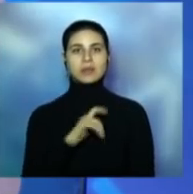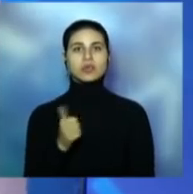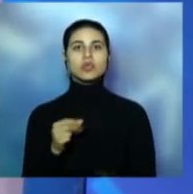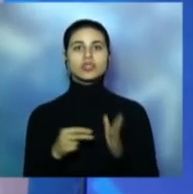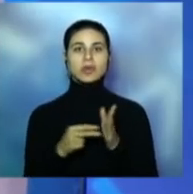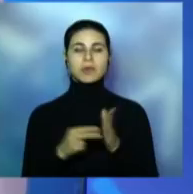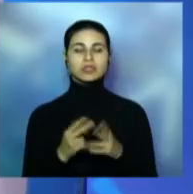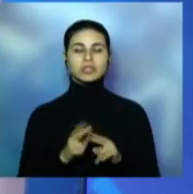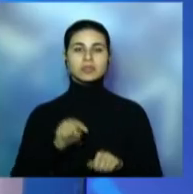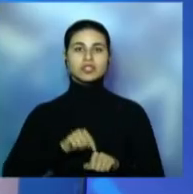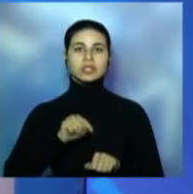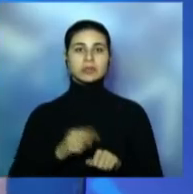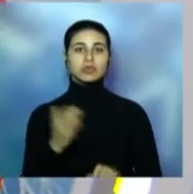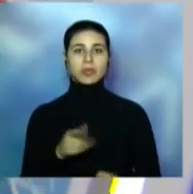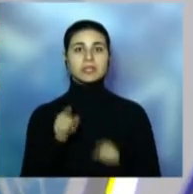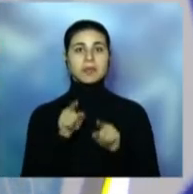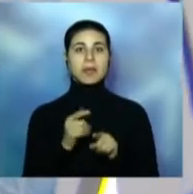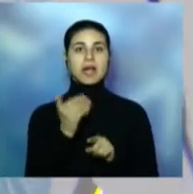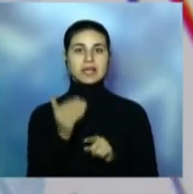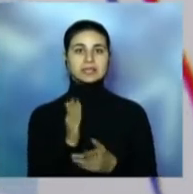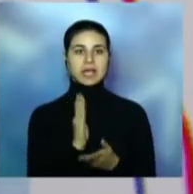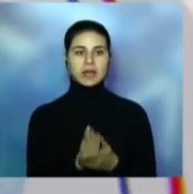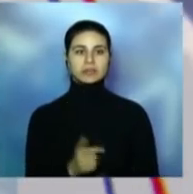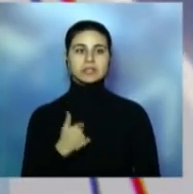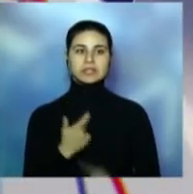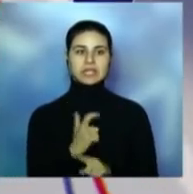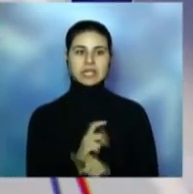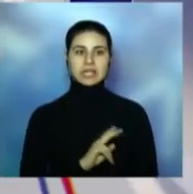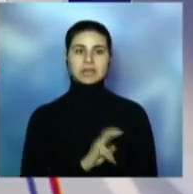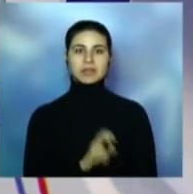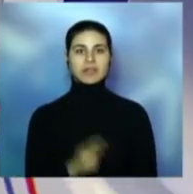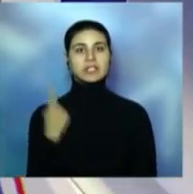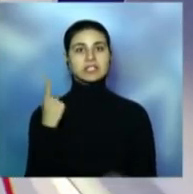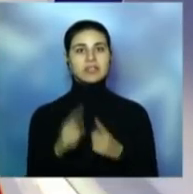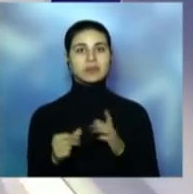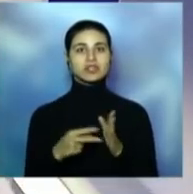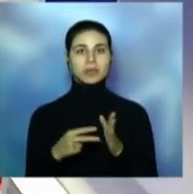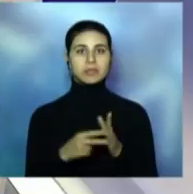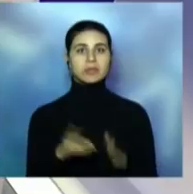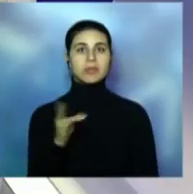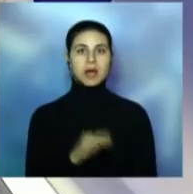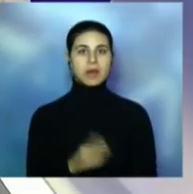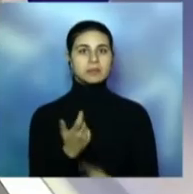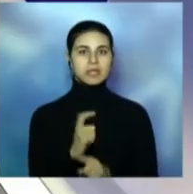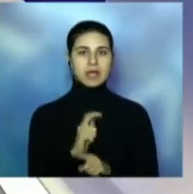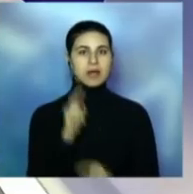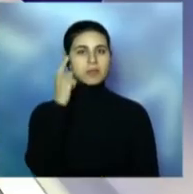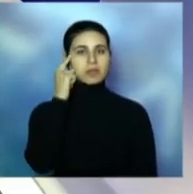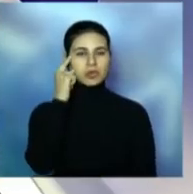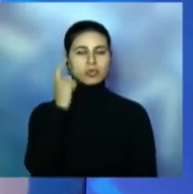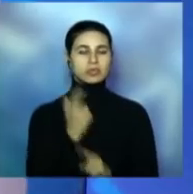შეაფასოს იმ შეგრძნებით, რომელიც მას აქვს. ჩვენ ძალიან გვიყვარს სხვების შეფასება, მაგრამ იშვიათად ვუფიქრდებით